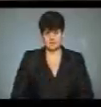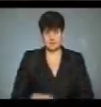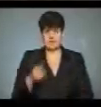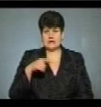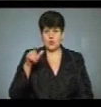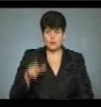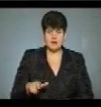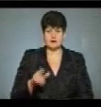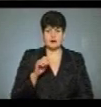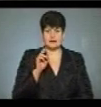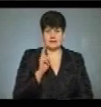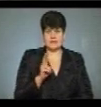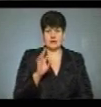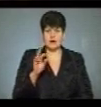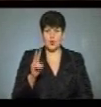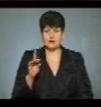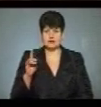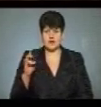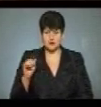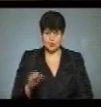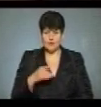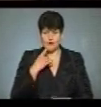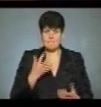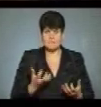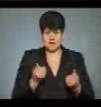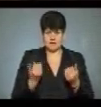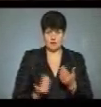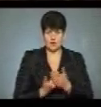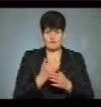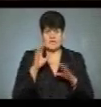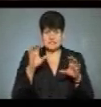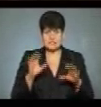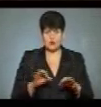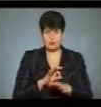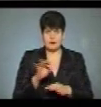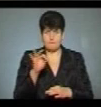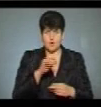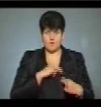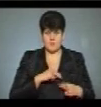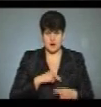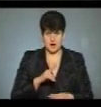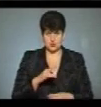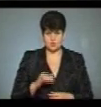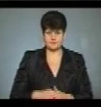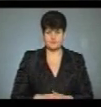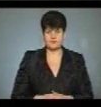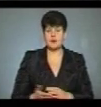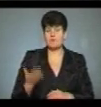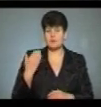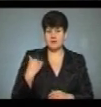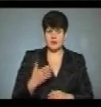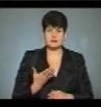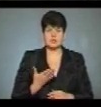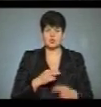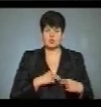Тернополянка Катерина Кондратюк – підприємець. Жінка каже, підтримує новий законопроєкт про працю. Попередній радянський